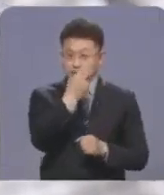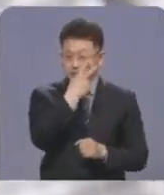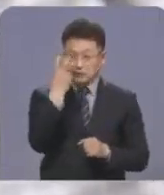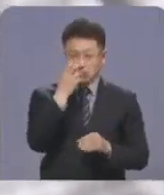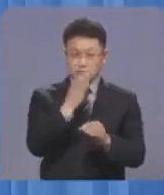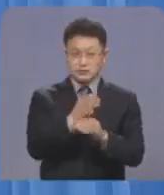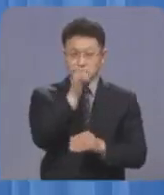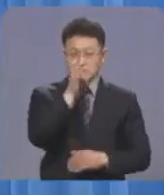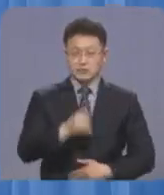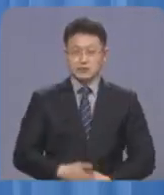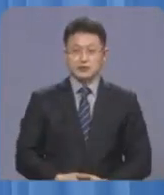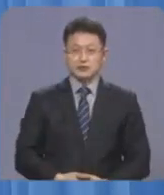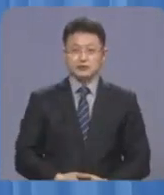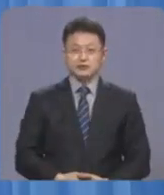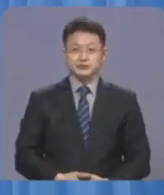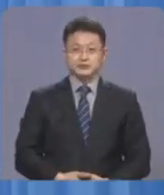tbs 뉴스 홈 번역입니다